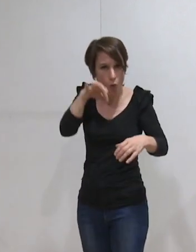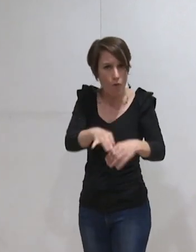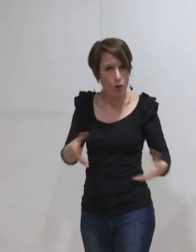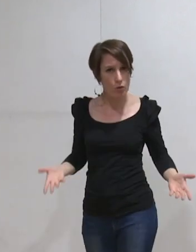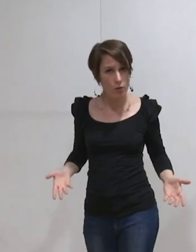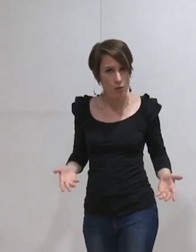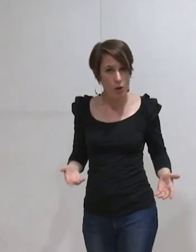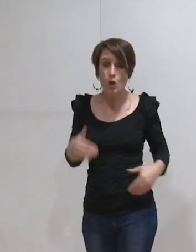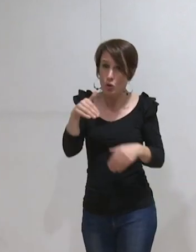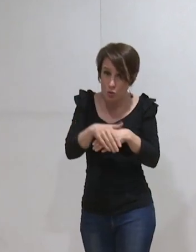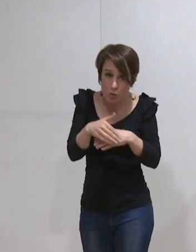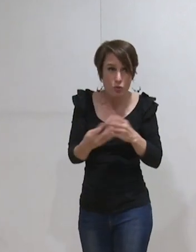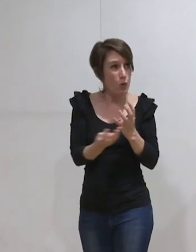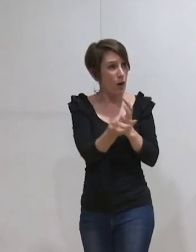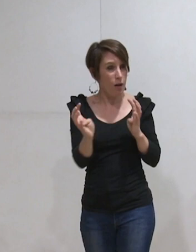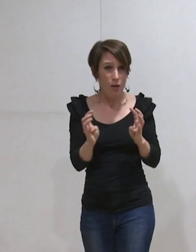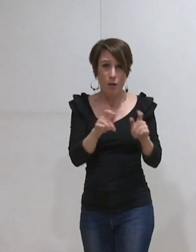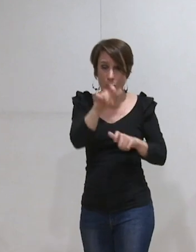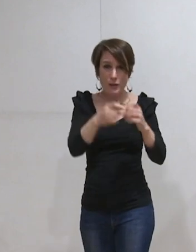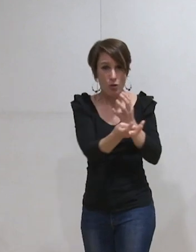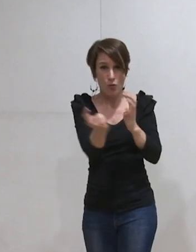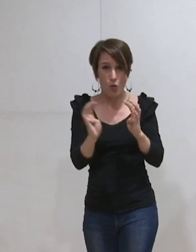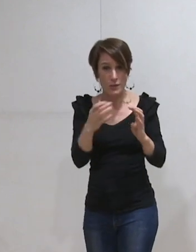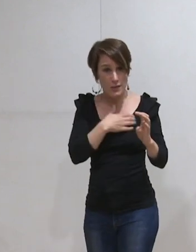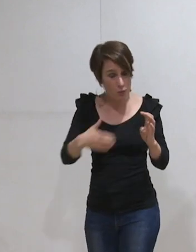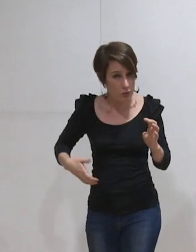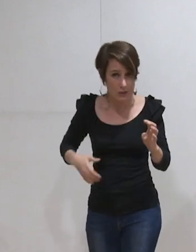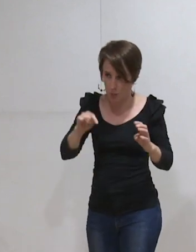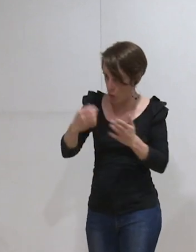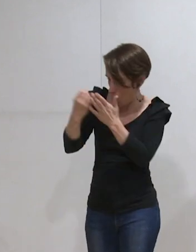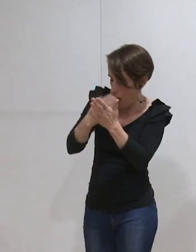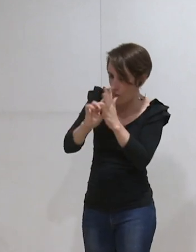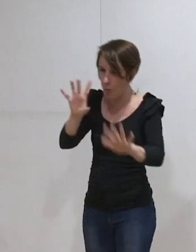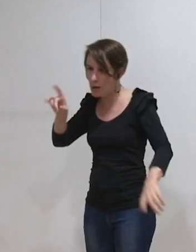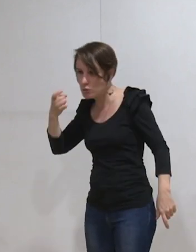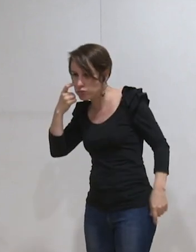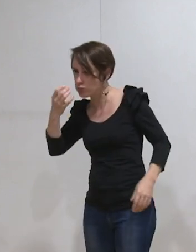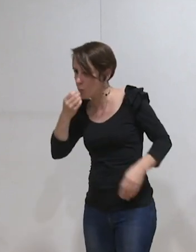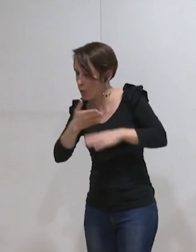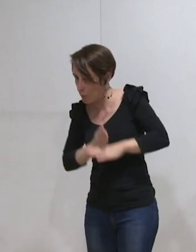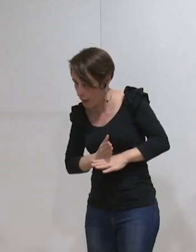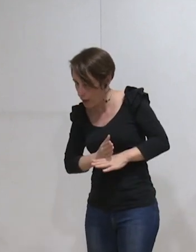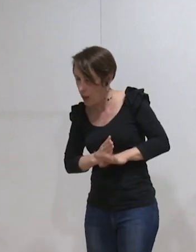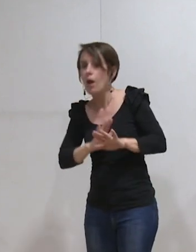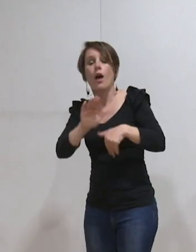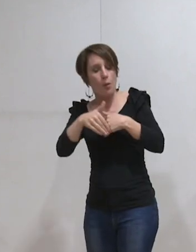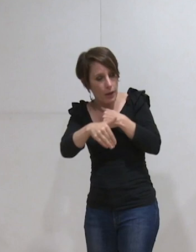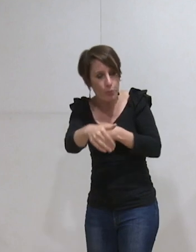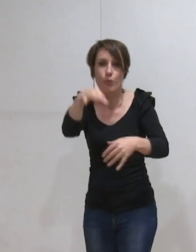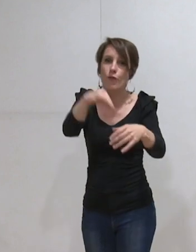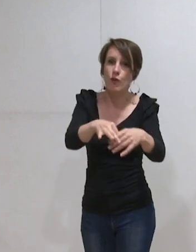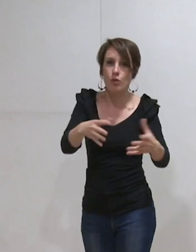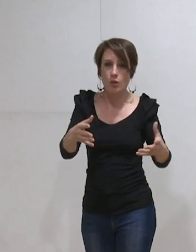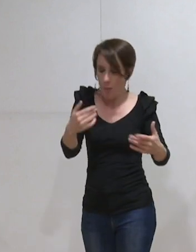municipaux pour être informé comme il se doit avant d'entamer ce processus doivent être informé